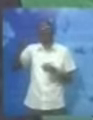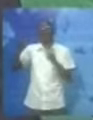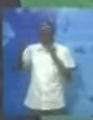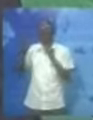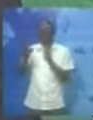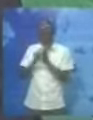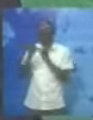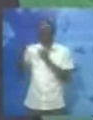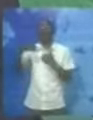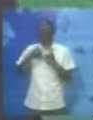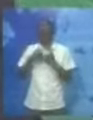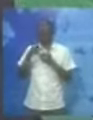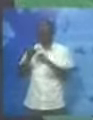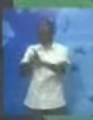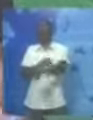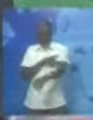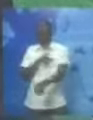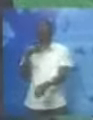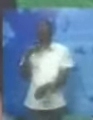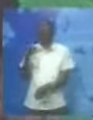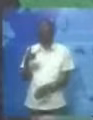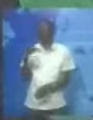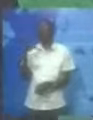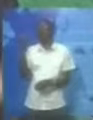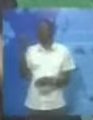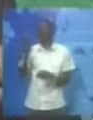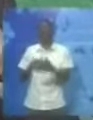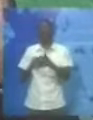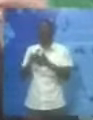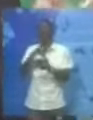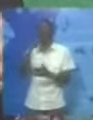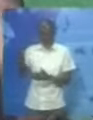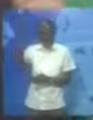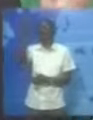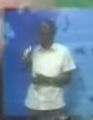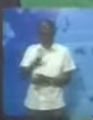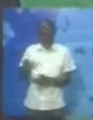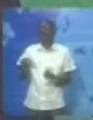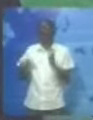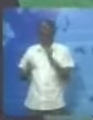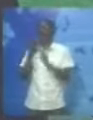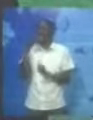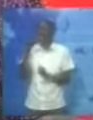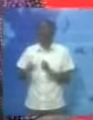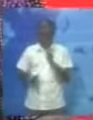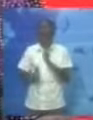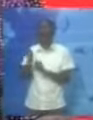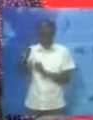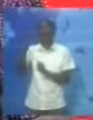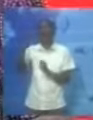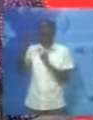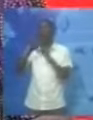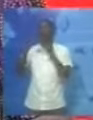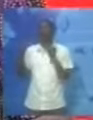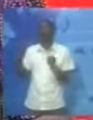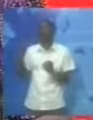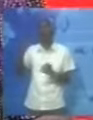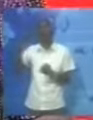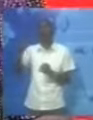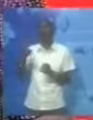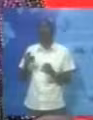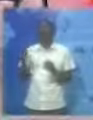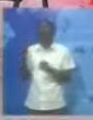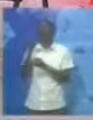dit ou montré du doigt en disant, oh là là, ils n'y arriveront jamais, elle est mal partie. Souvenez-vous de ce livre de René Dumont il y a un